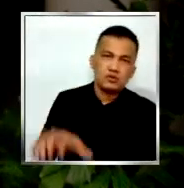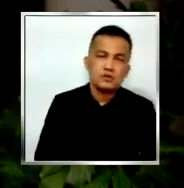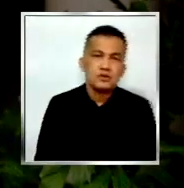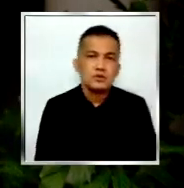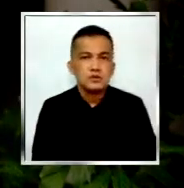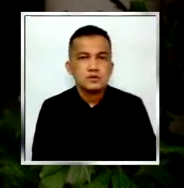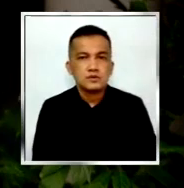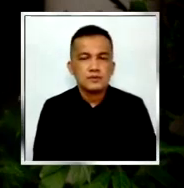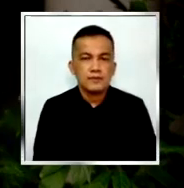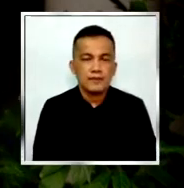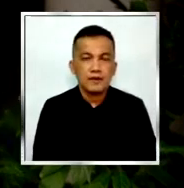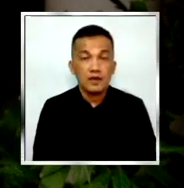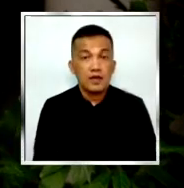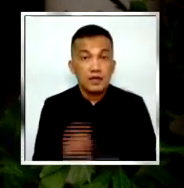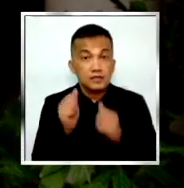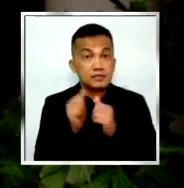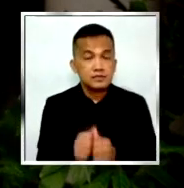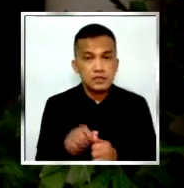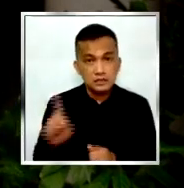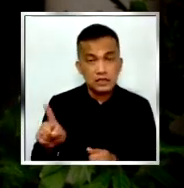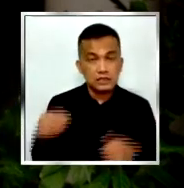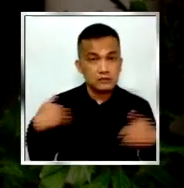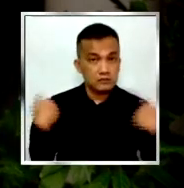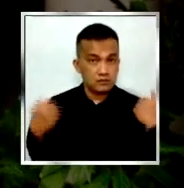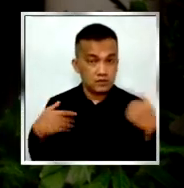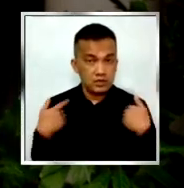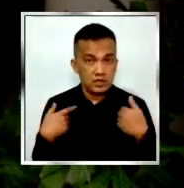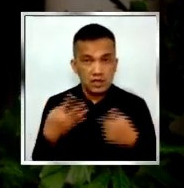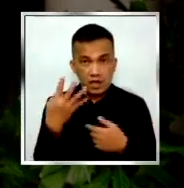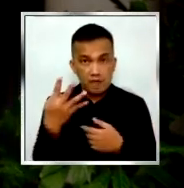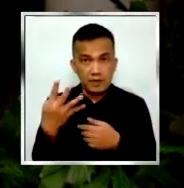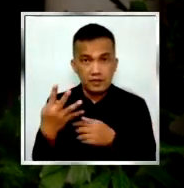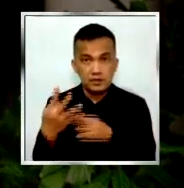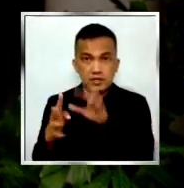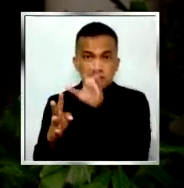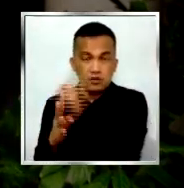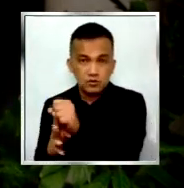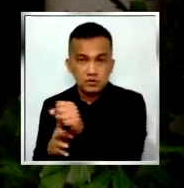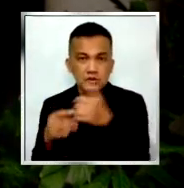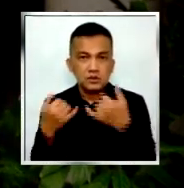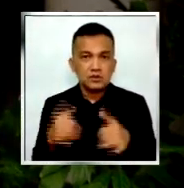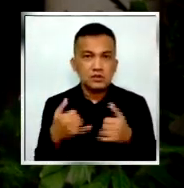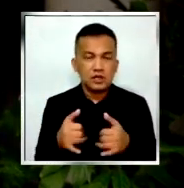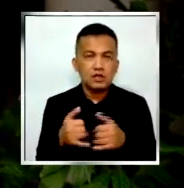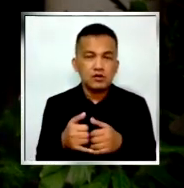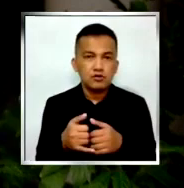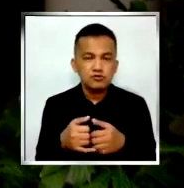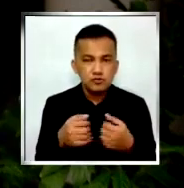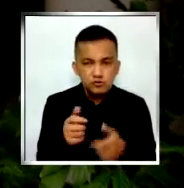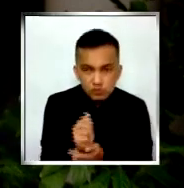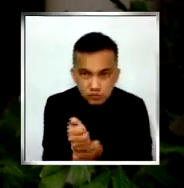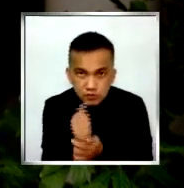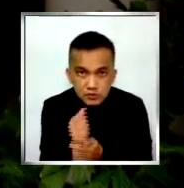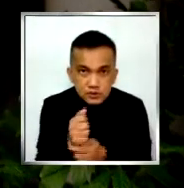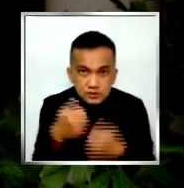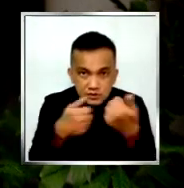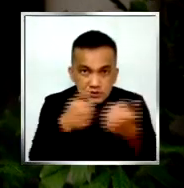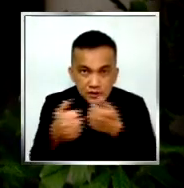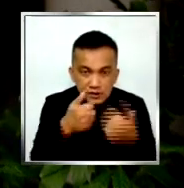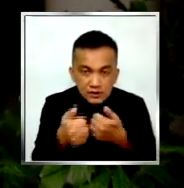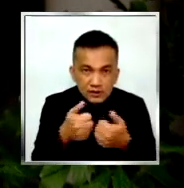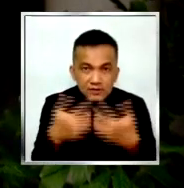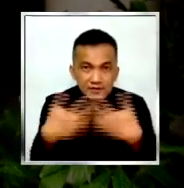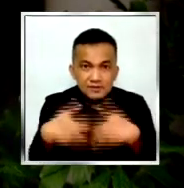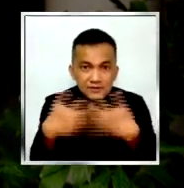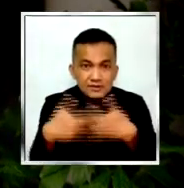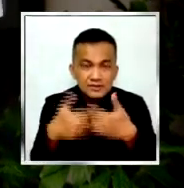Kasama ang isang minor de edad sa apat na nahuli sa aktong naglalaro ng video karera at fruit game machine sa Las Piñas. Nakatutok